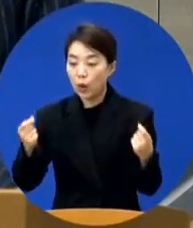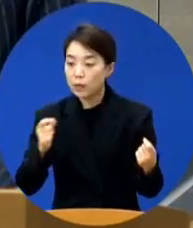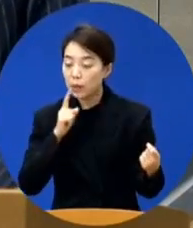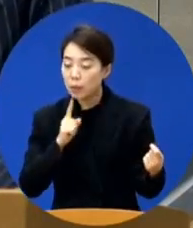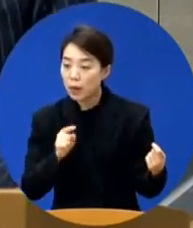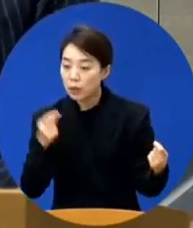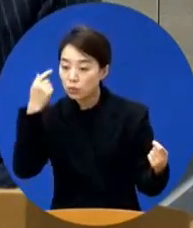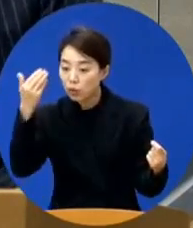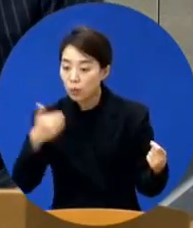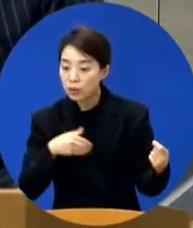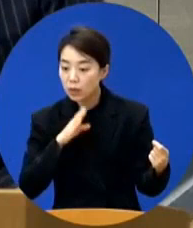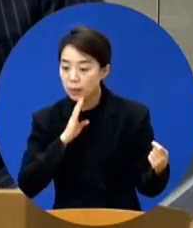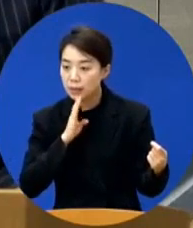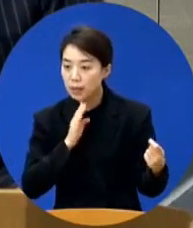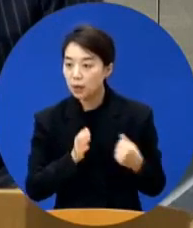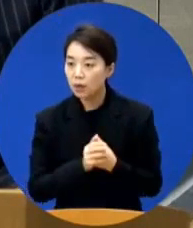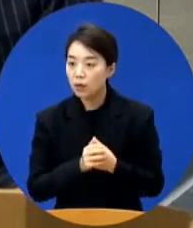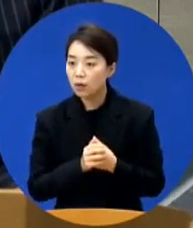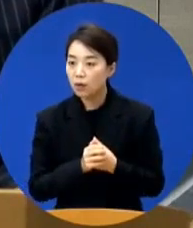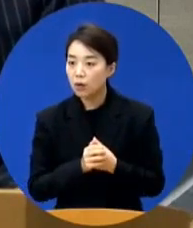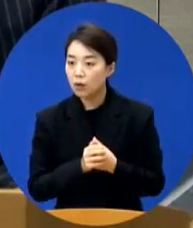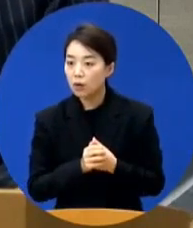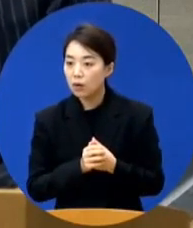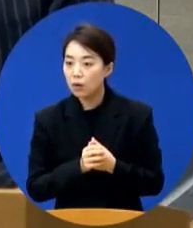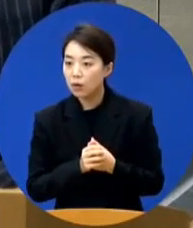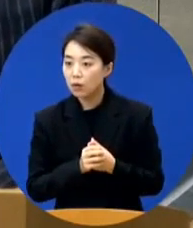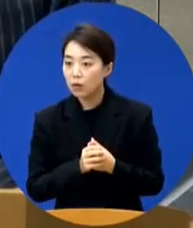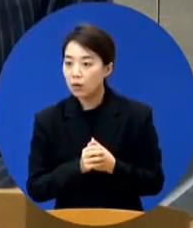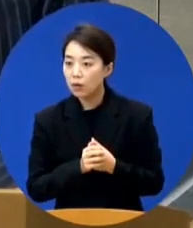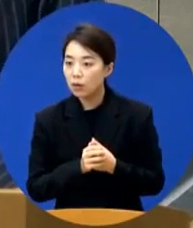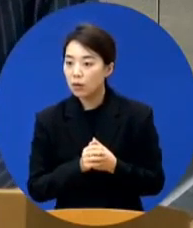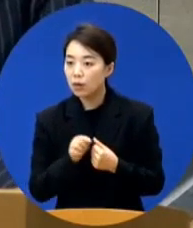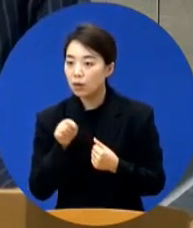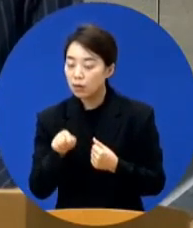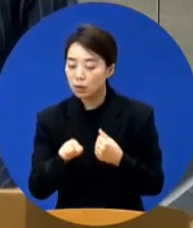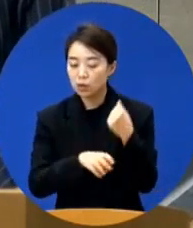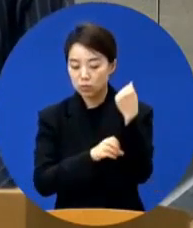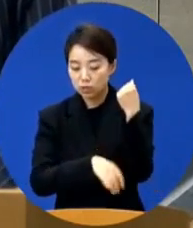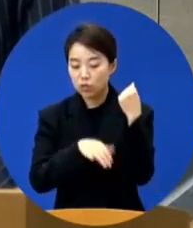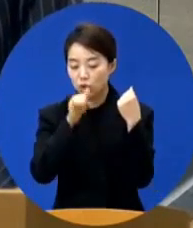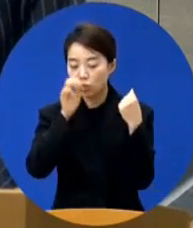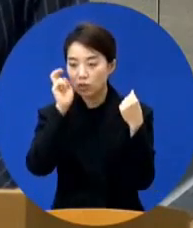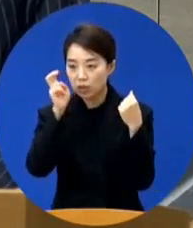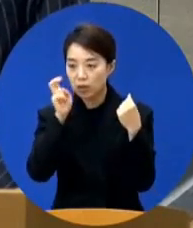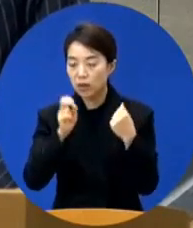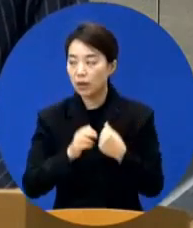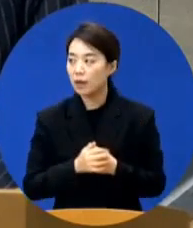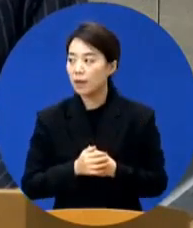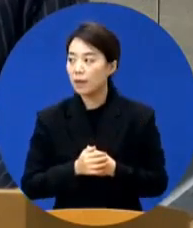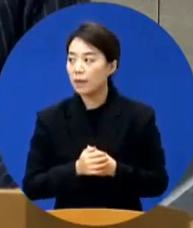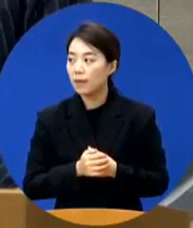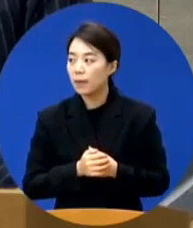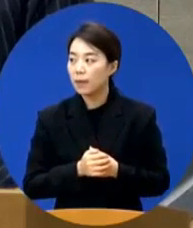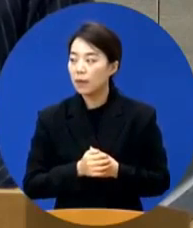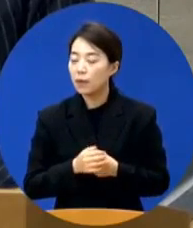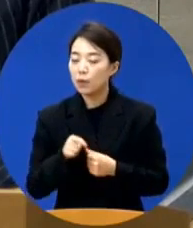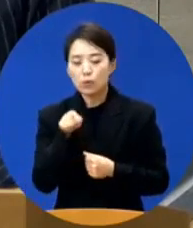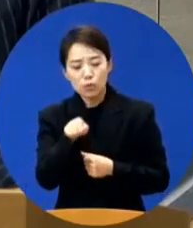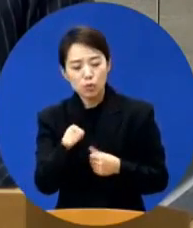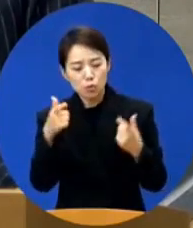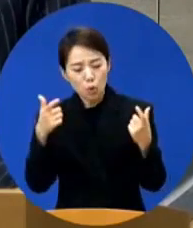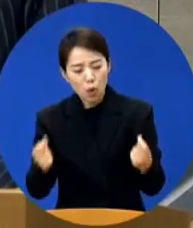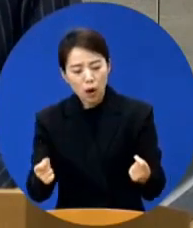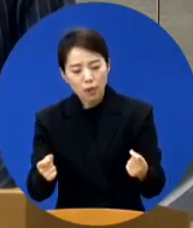글쎄요, 제가 뭐 이 자료 이해가 안 가시죠, 지사님도? 글쎄요, 뭐 뭔가 사실 근거가 있겠죠. 네. 그래서 저도 이해가 안